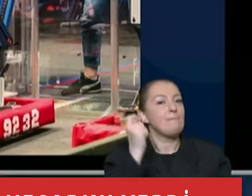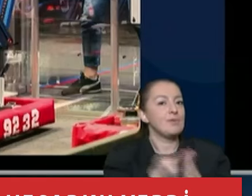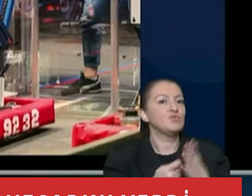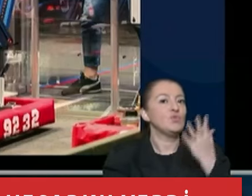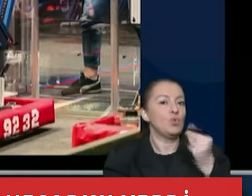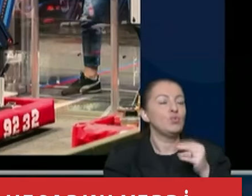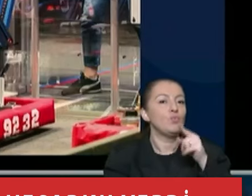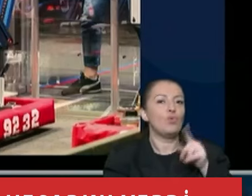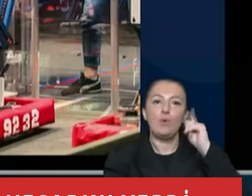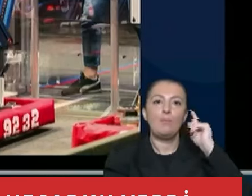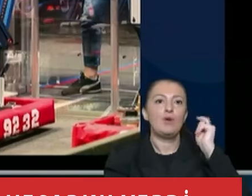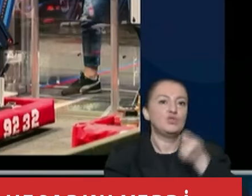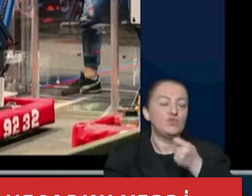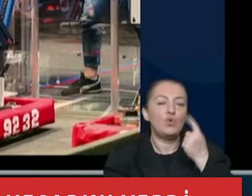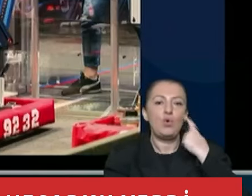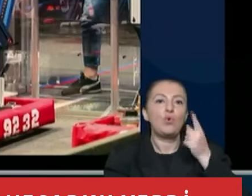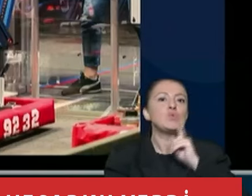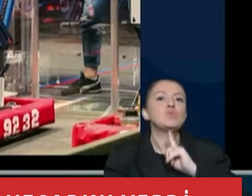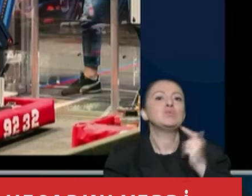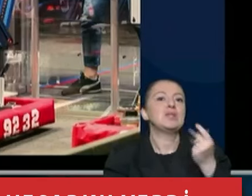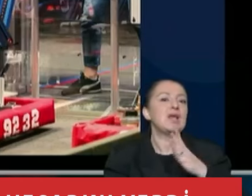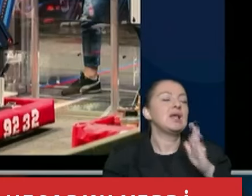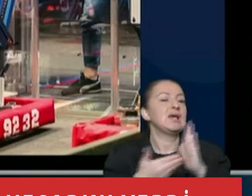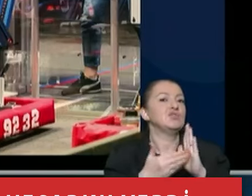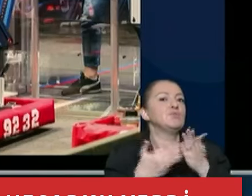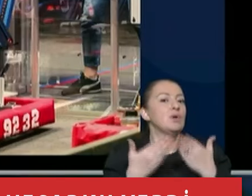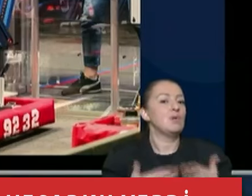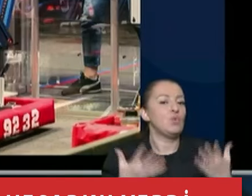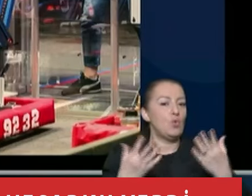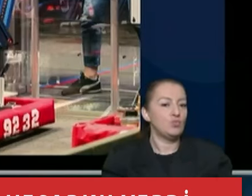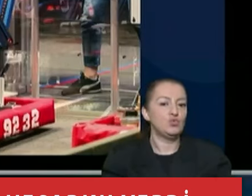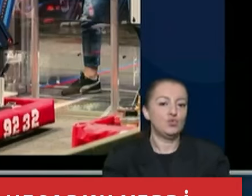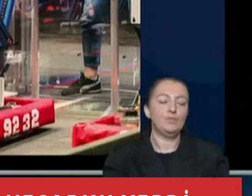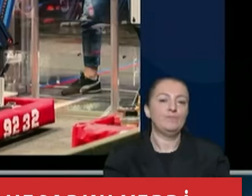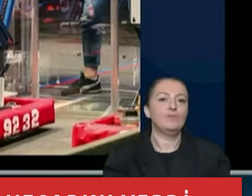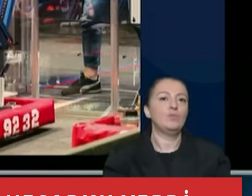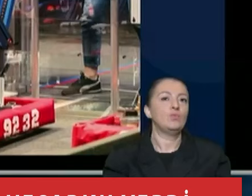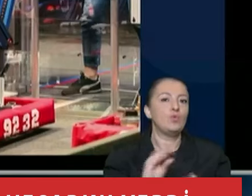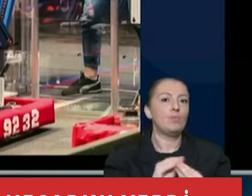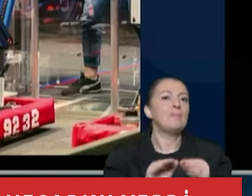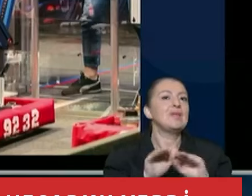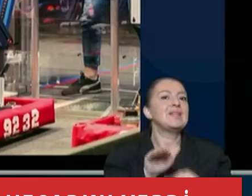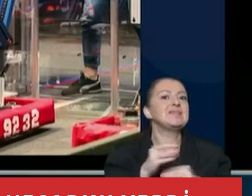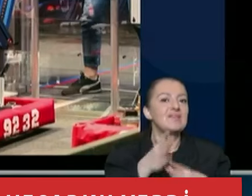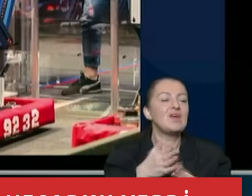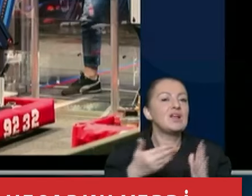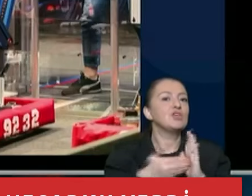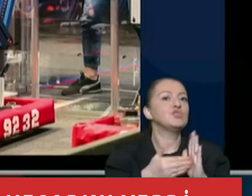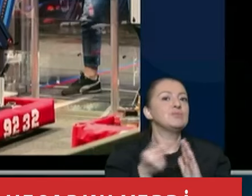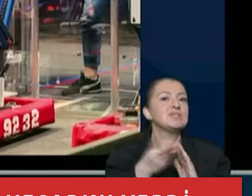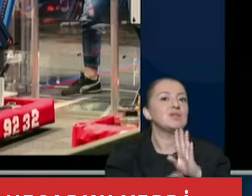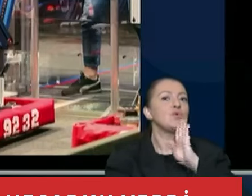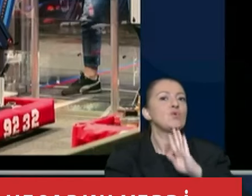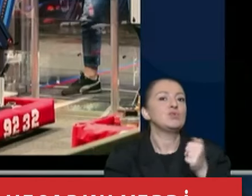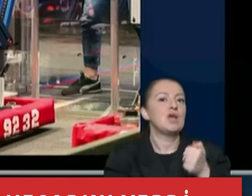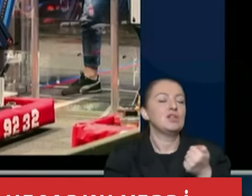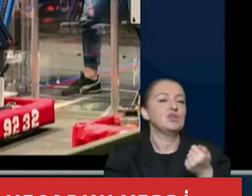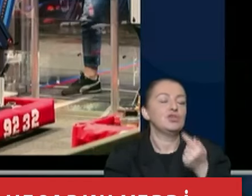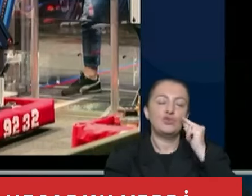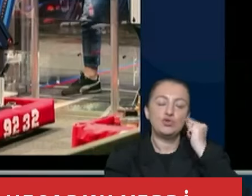olup bu başvurulardan 100'ü olarak kabul edilmiştir toplamda desteklenen girişimci sayısı 406